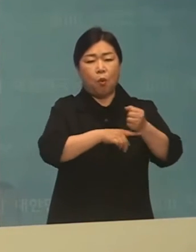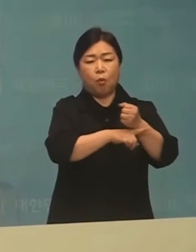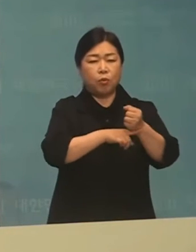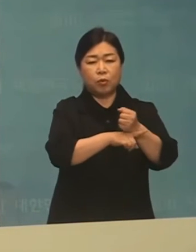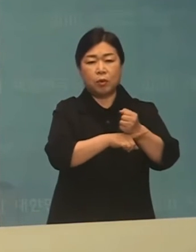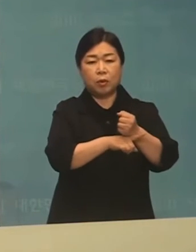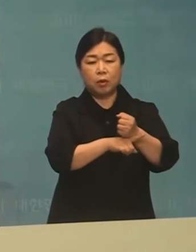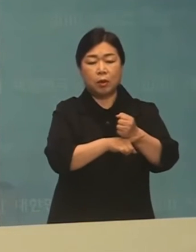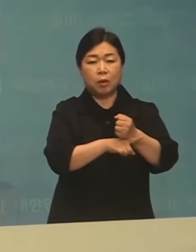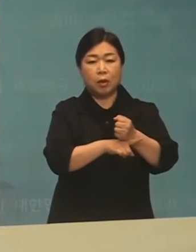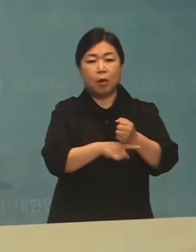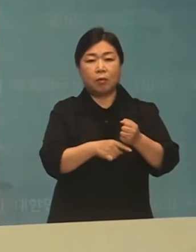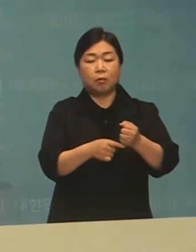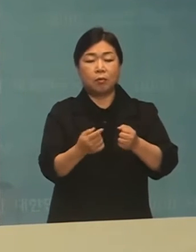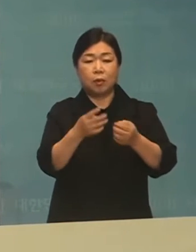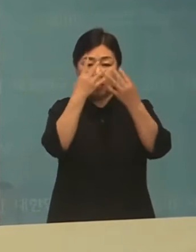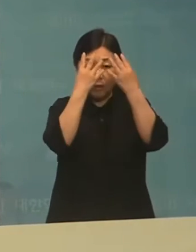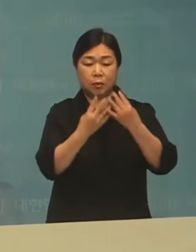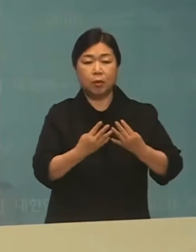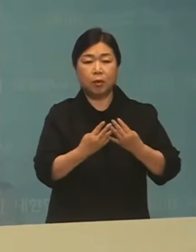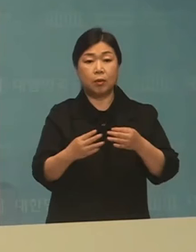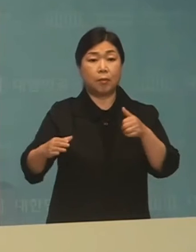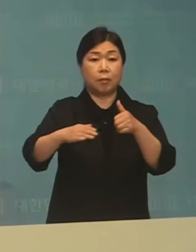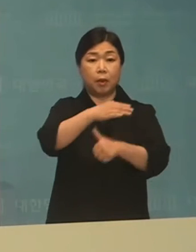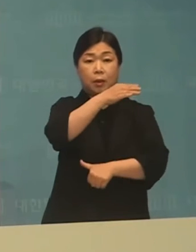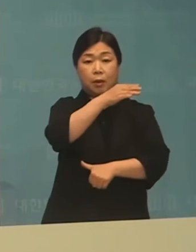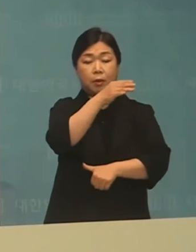심지어 학살을 당했습니다.